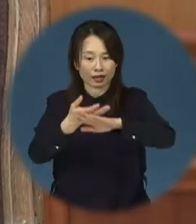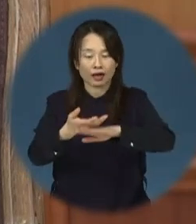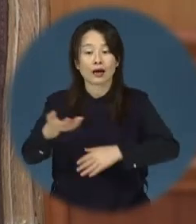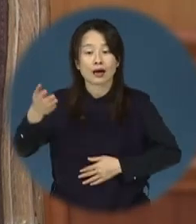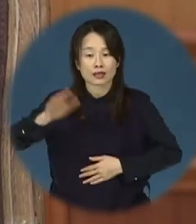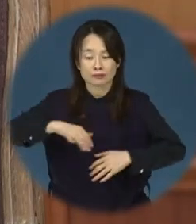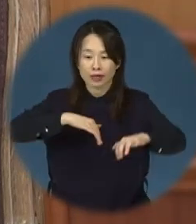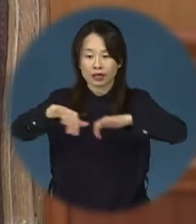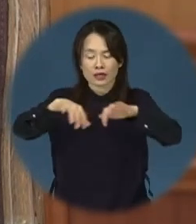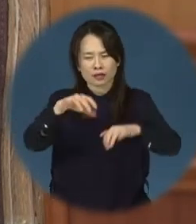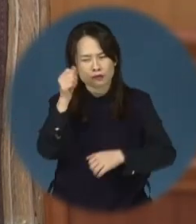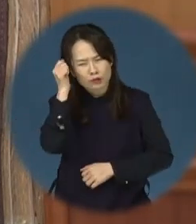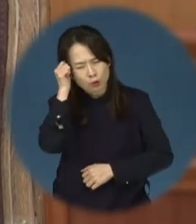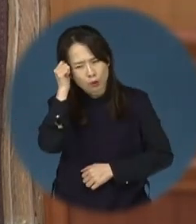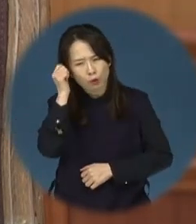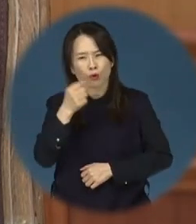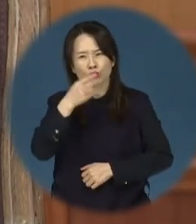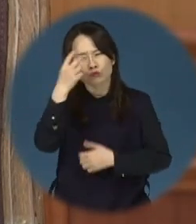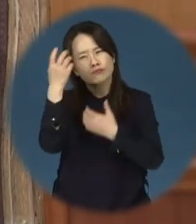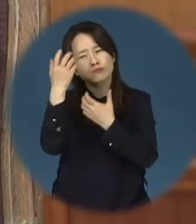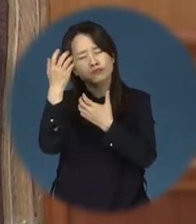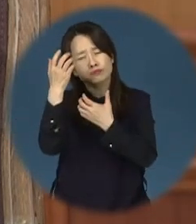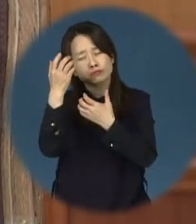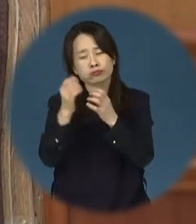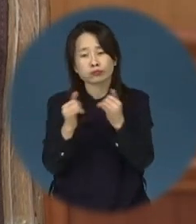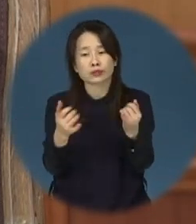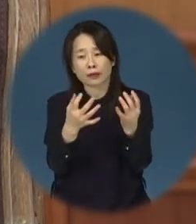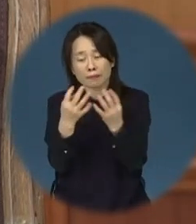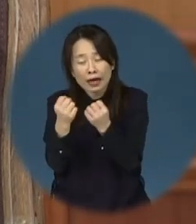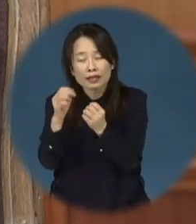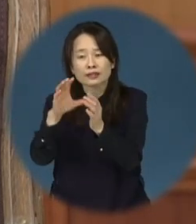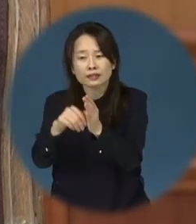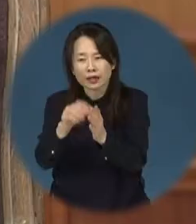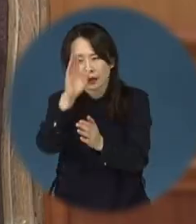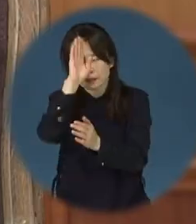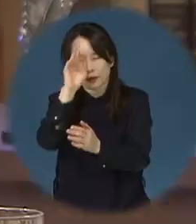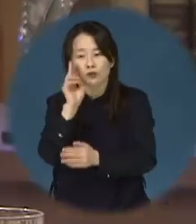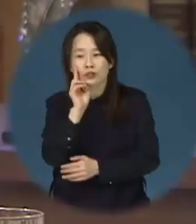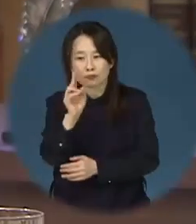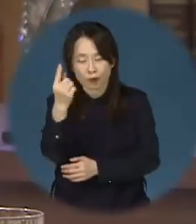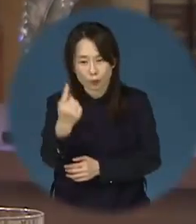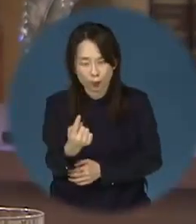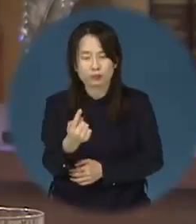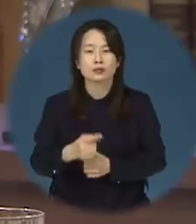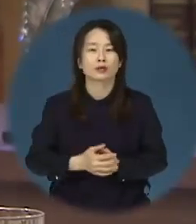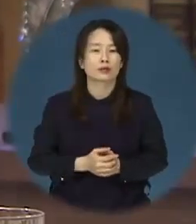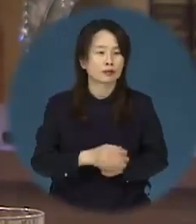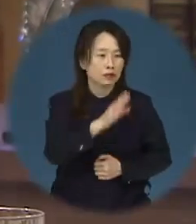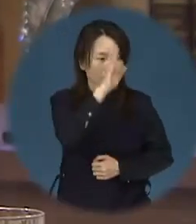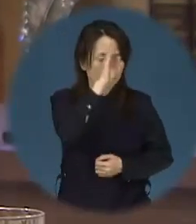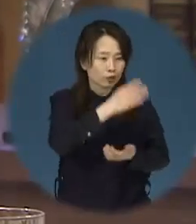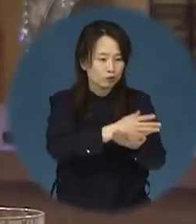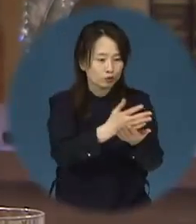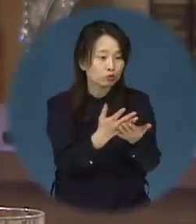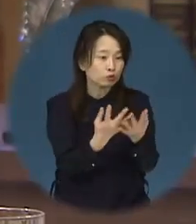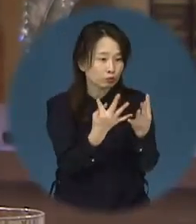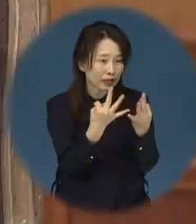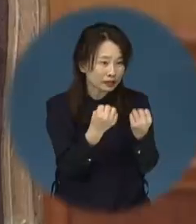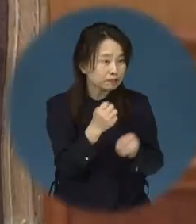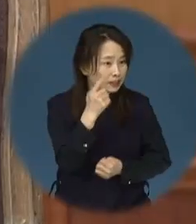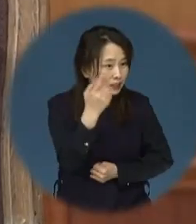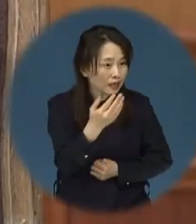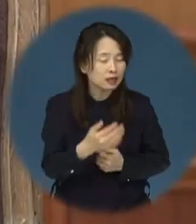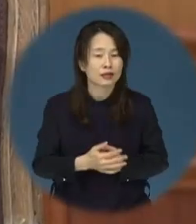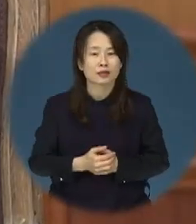술에 더 많이 취하고 그럴수록 더 병이 악화되는 건 맞죠. 그렇죠. 예. 또 병의 종류도 훨씬 여러 가지일 거고. 예, 예.